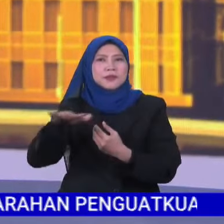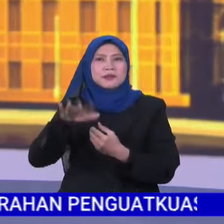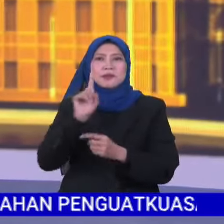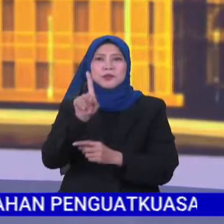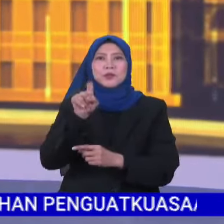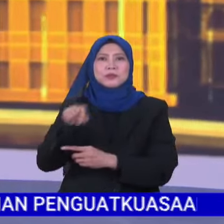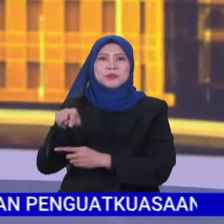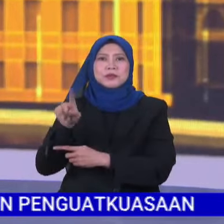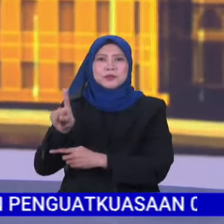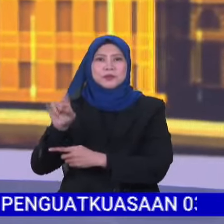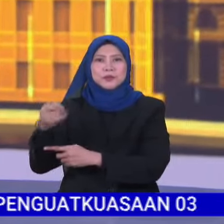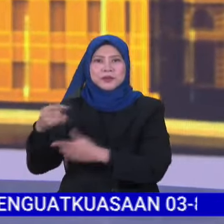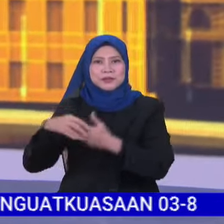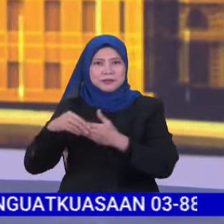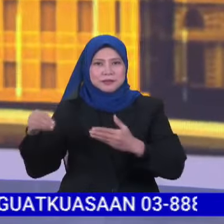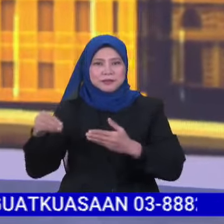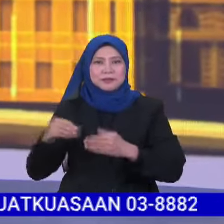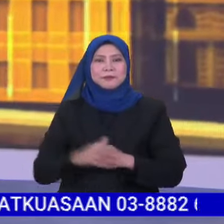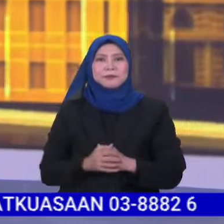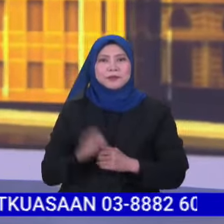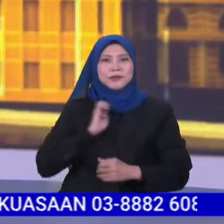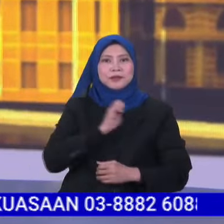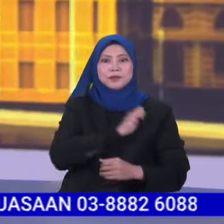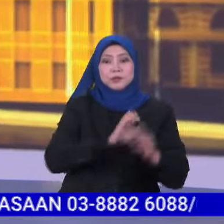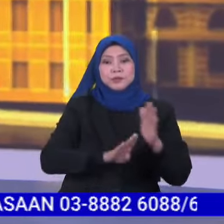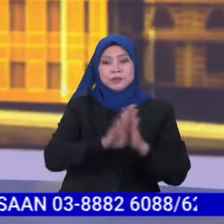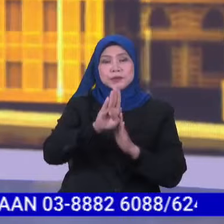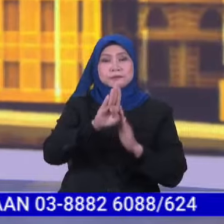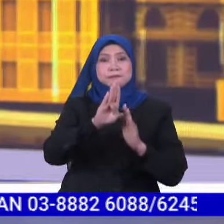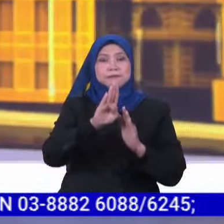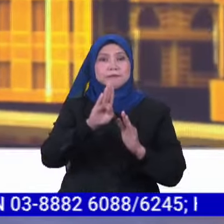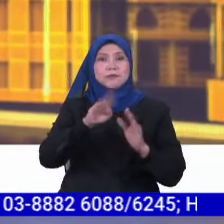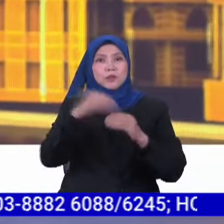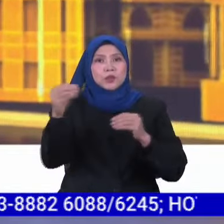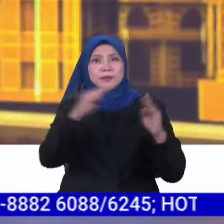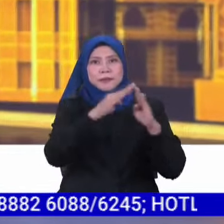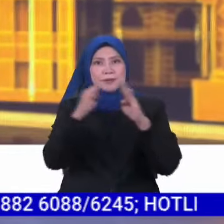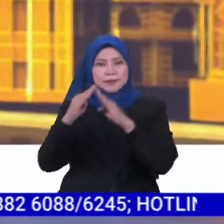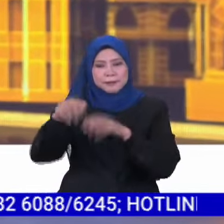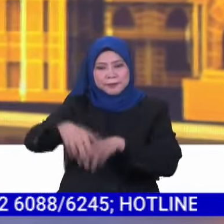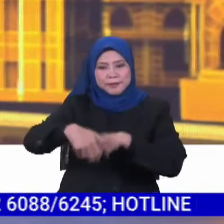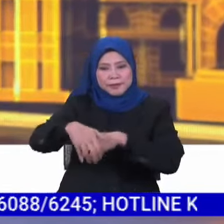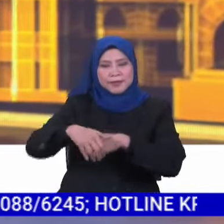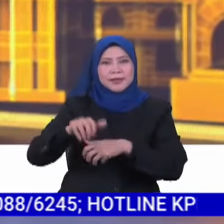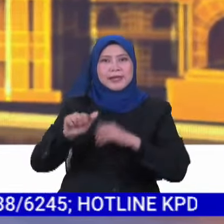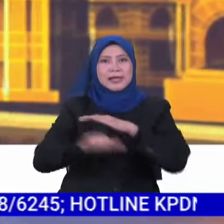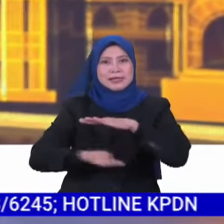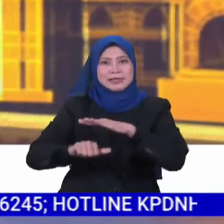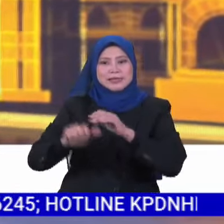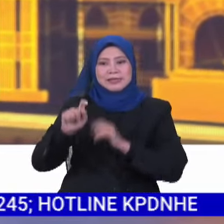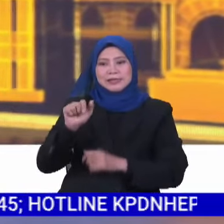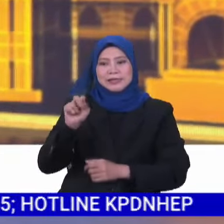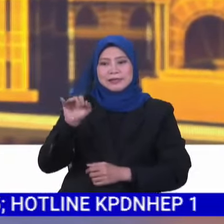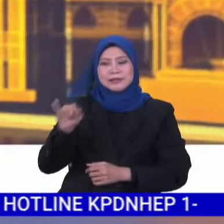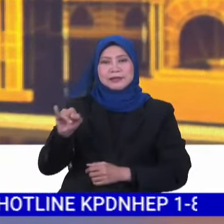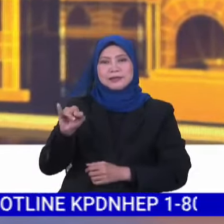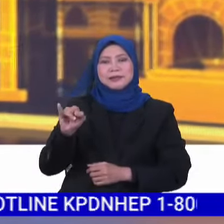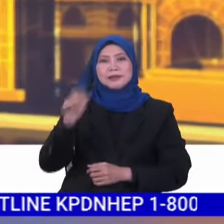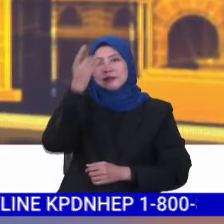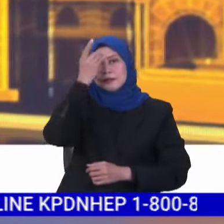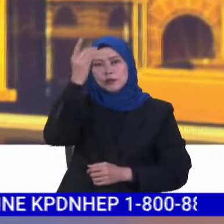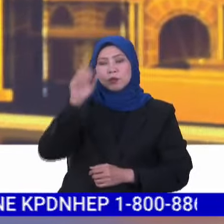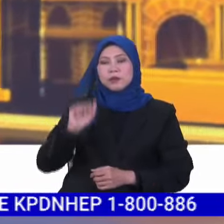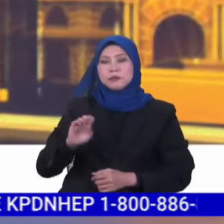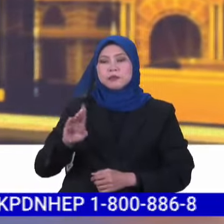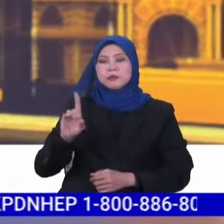satu populer satu juta Ringgit Eko pembangunan 2 Banda pertanian dan industri asas Tani Negeri 1 abdurrazaq